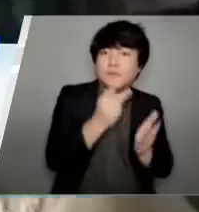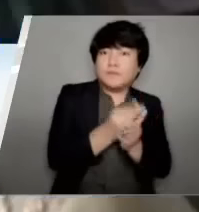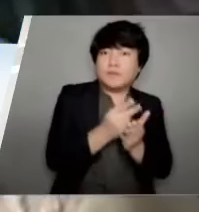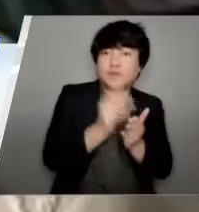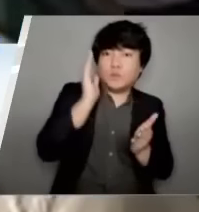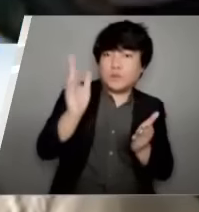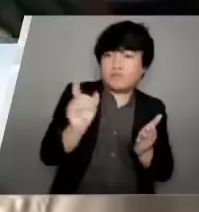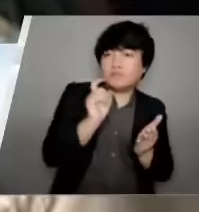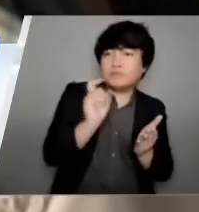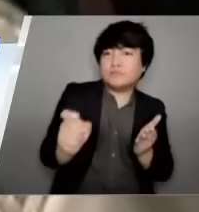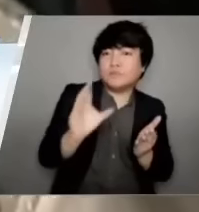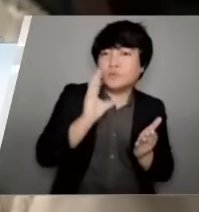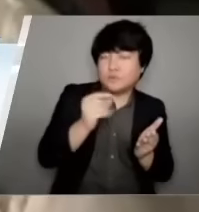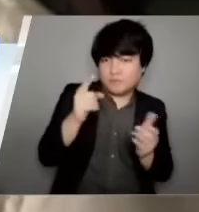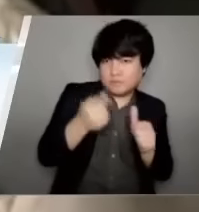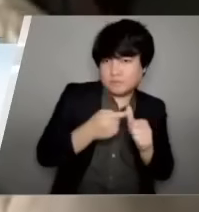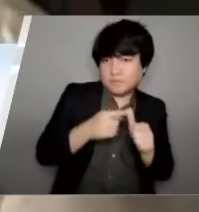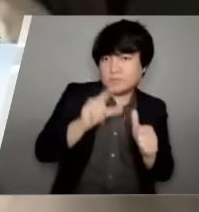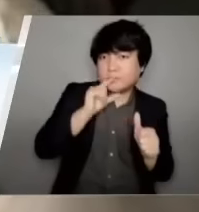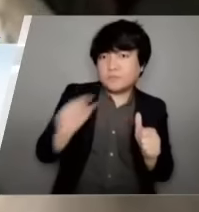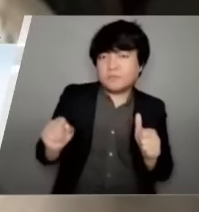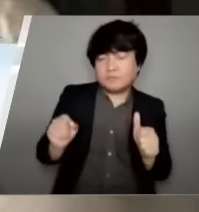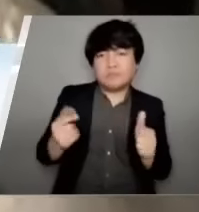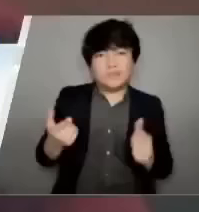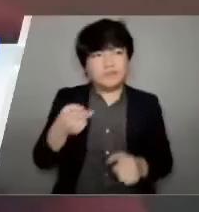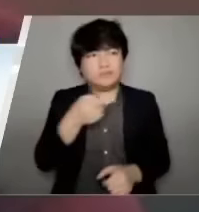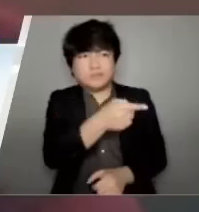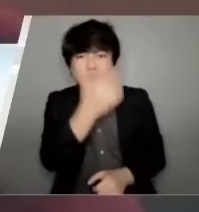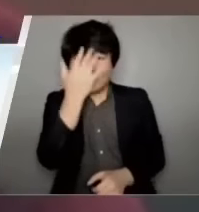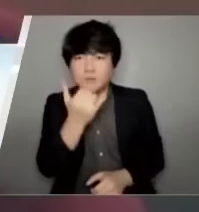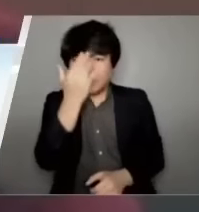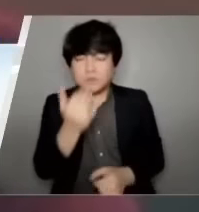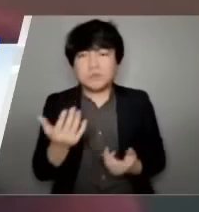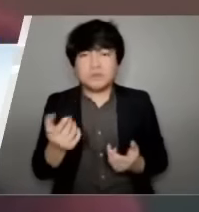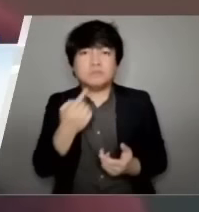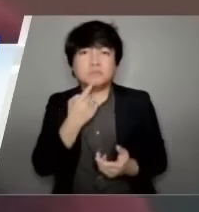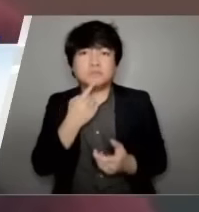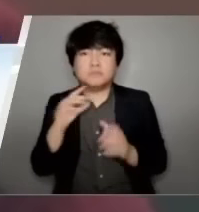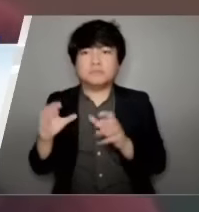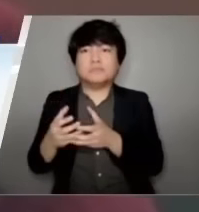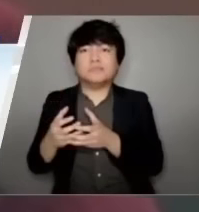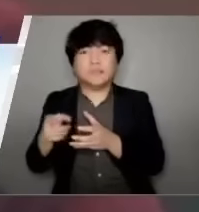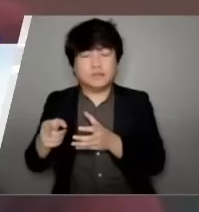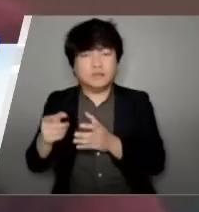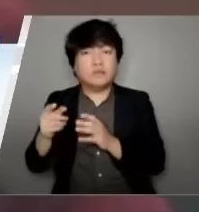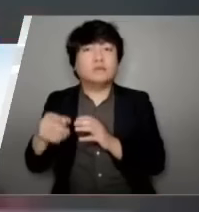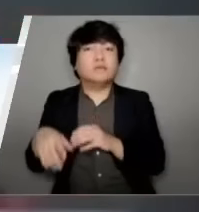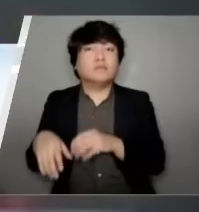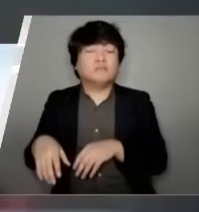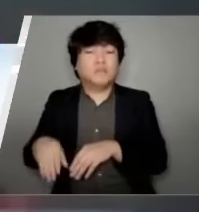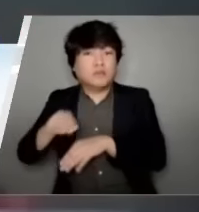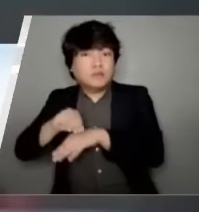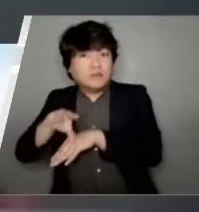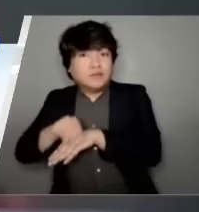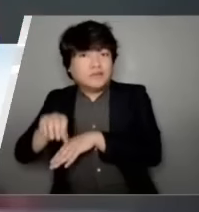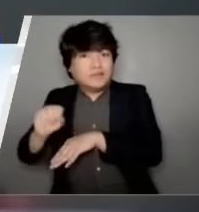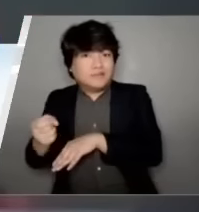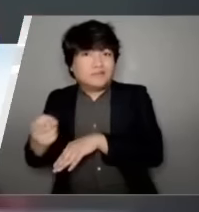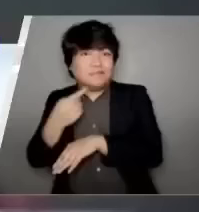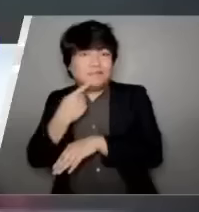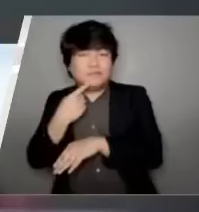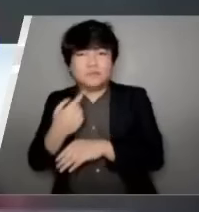ang kinaroroonan ng pastor. Ayon kay Attorney Ferdinand Topacio, legal counsel ni Quiboloy, mahalagang makilatis kung sino-sino ang mga